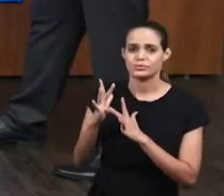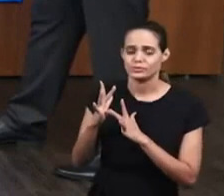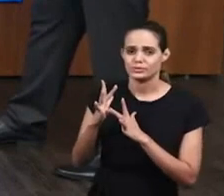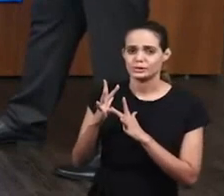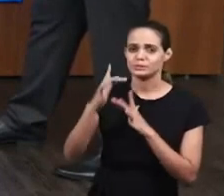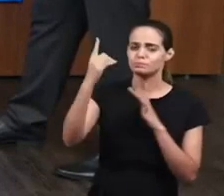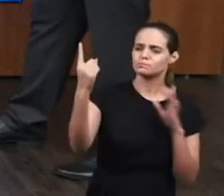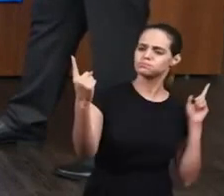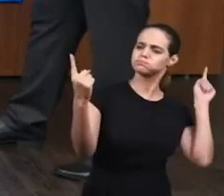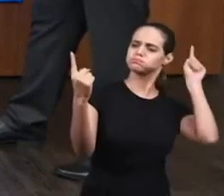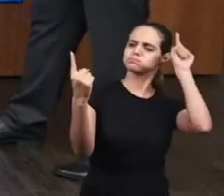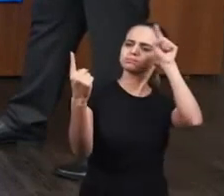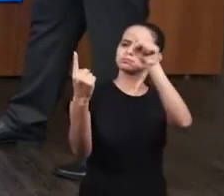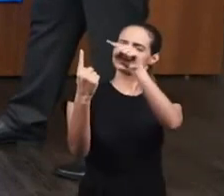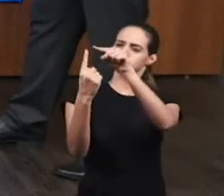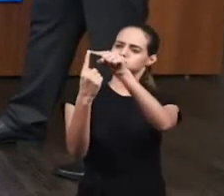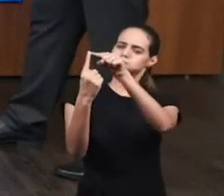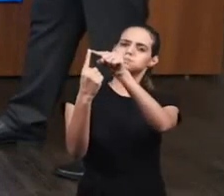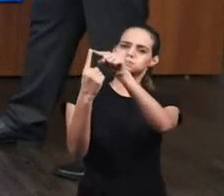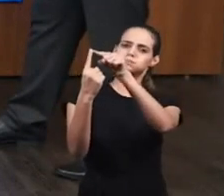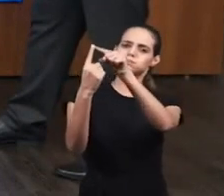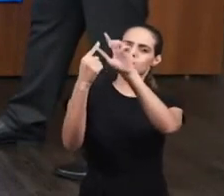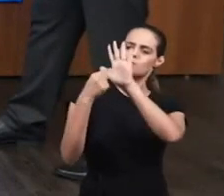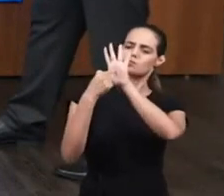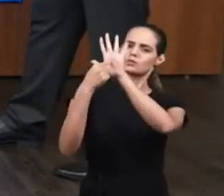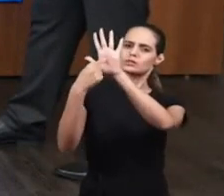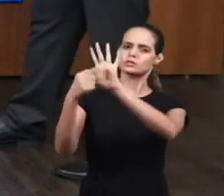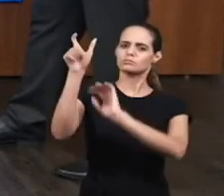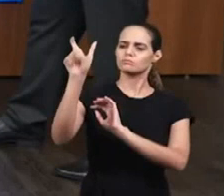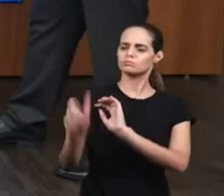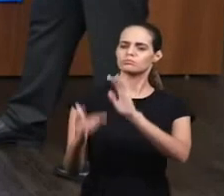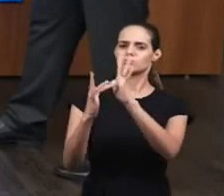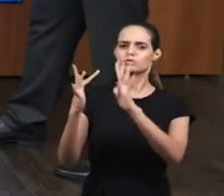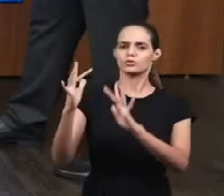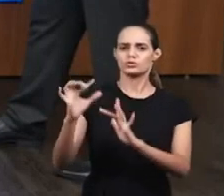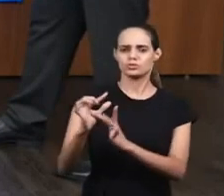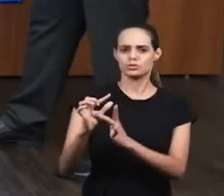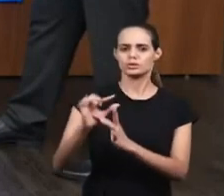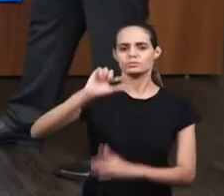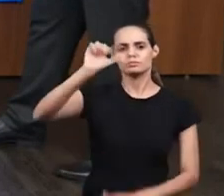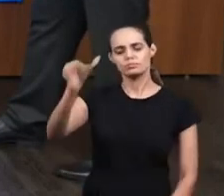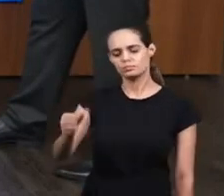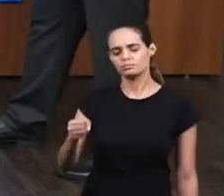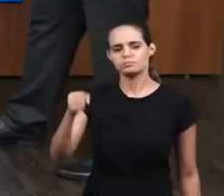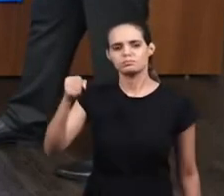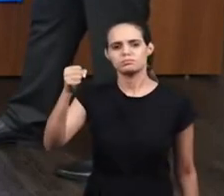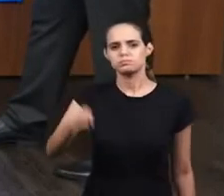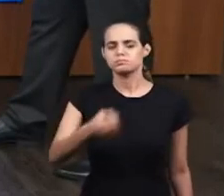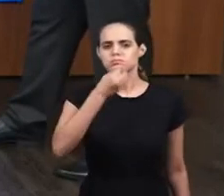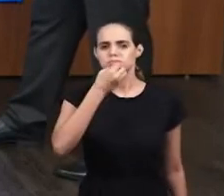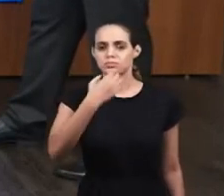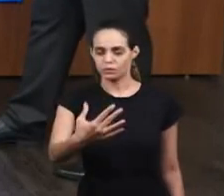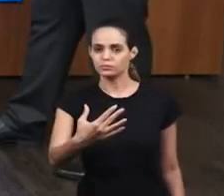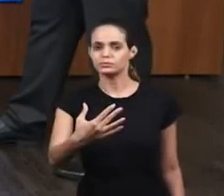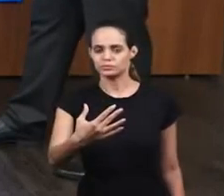diesen Psalm schreibt und diejenigen, die uns zusehen, so war dies 1000 Jahre vor dem Herrn Jesus